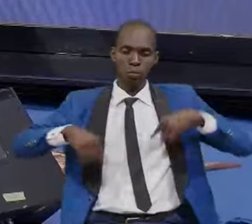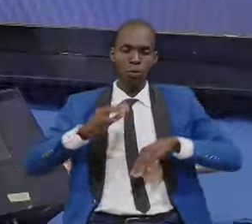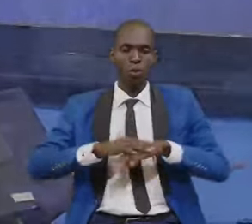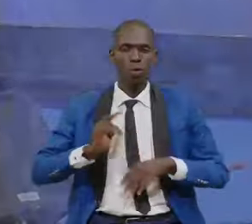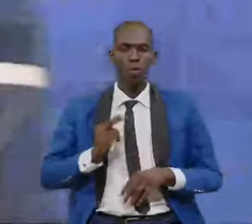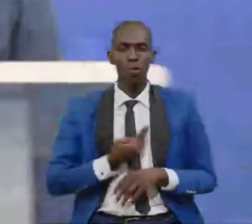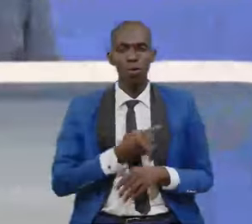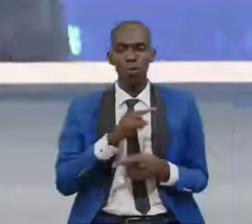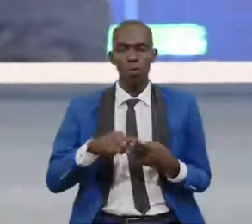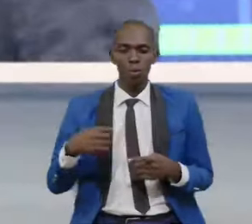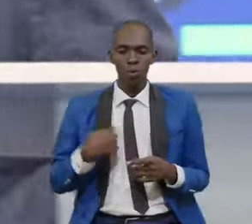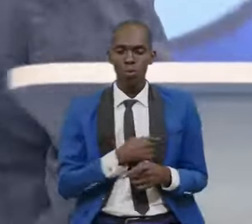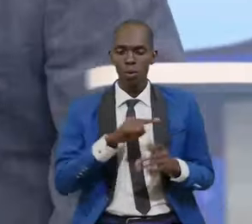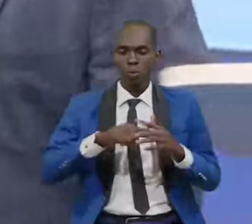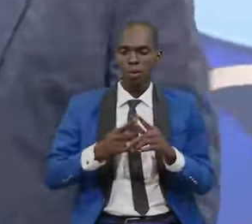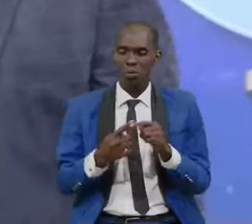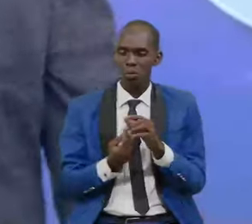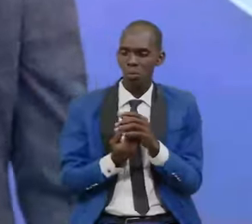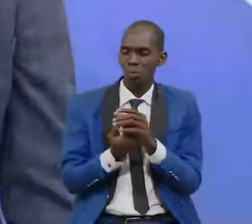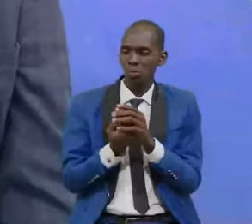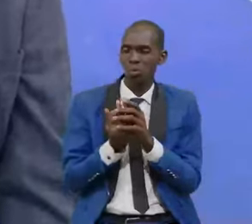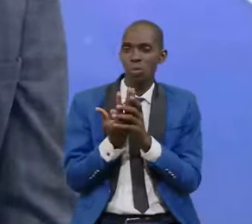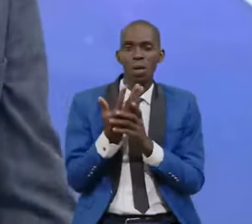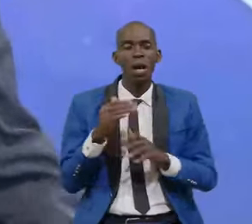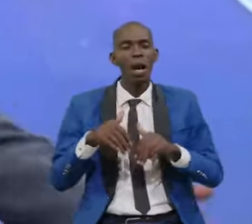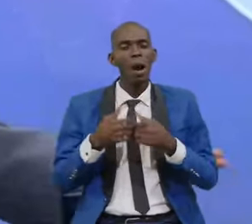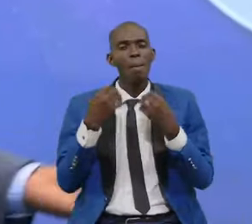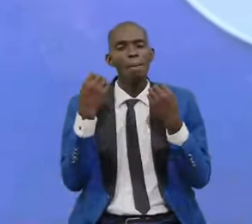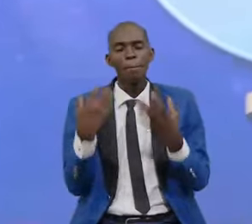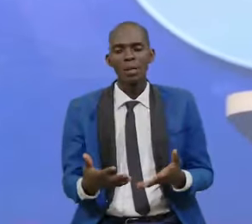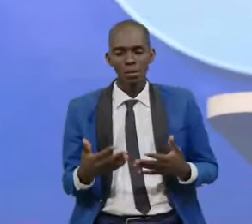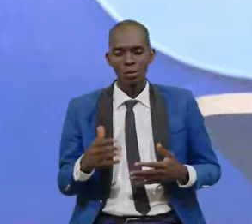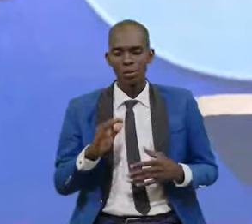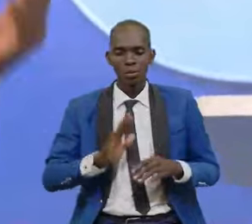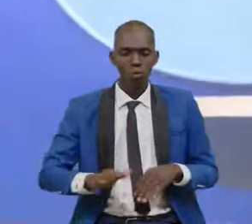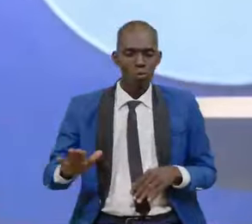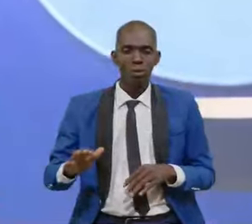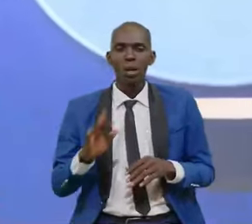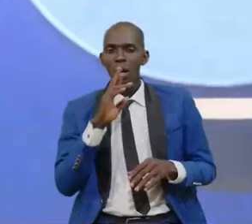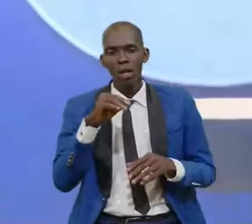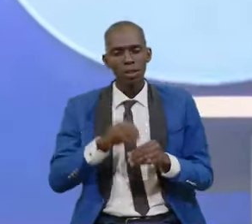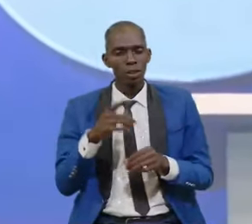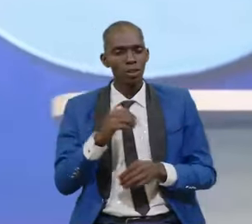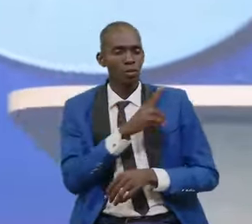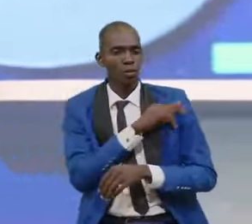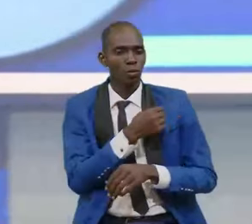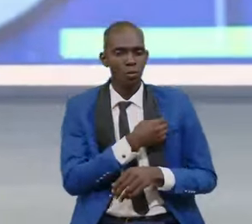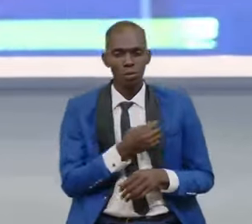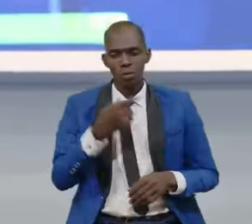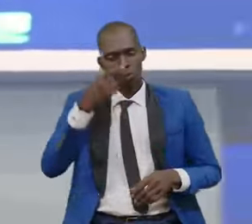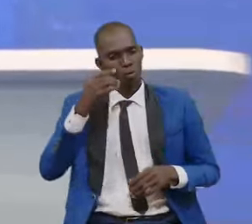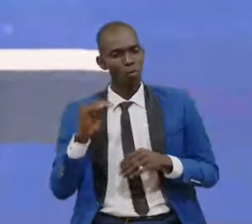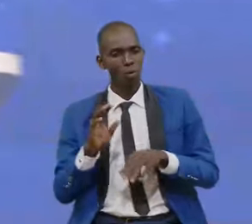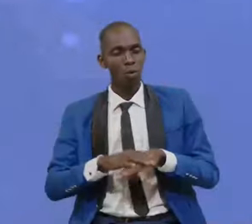nous devenons adolescents. Et combien d'adolescents ne sont pas couchés à l'hôpital? Il y a des blessures tout au long de la